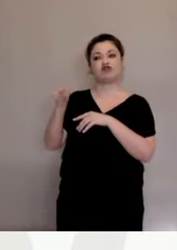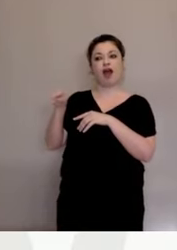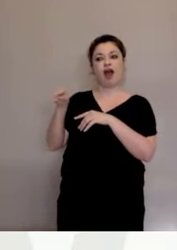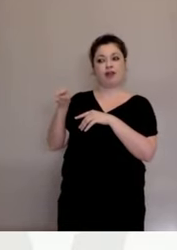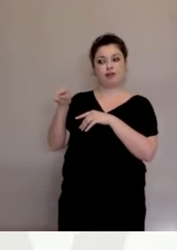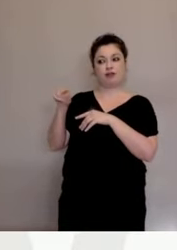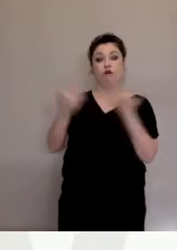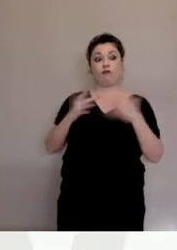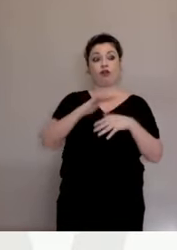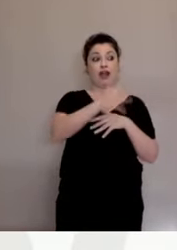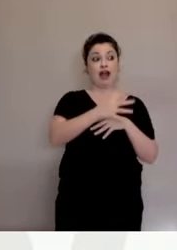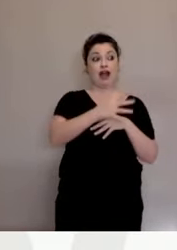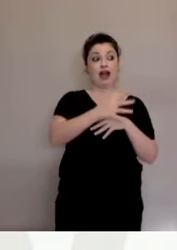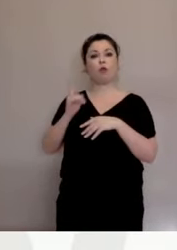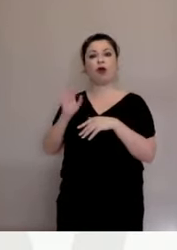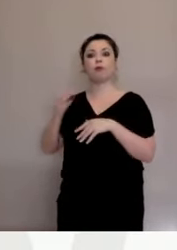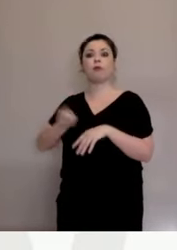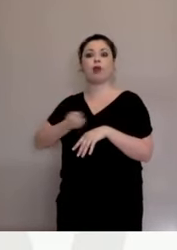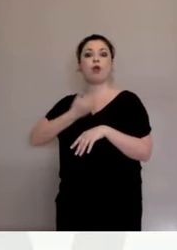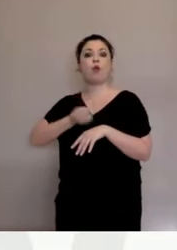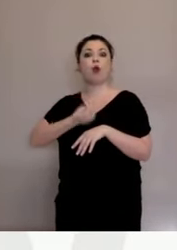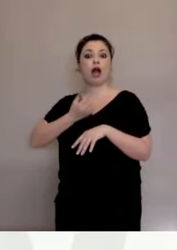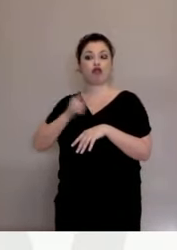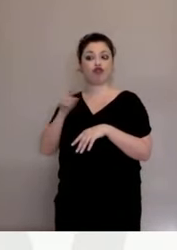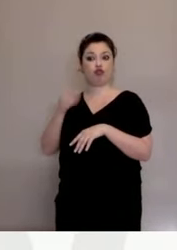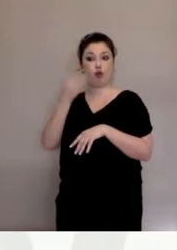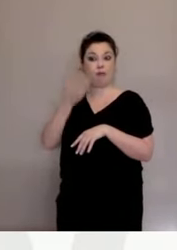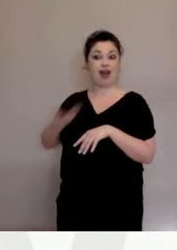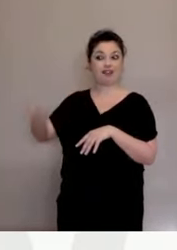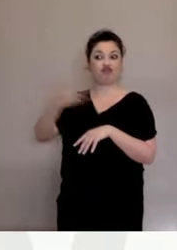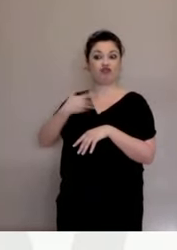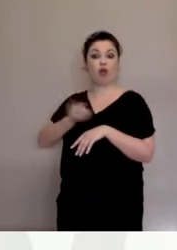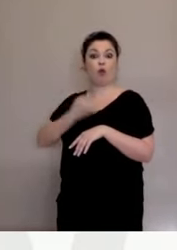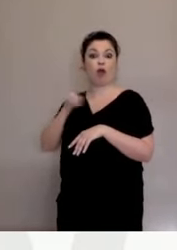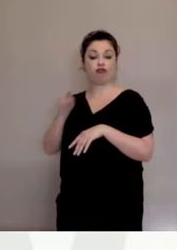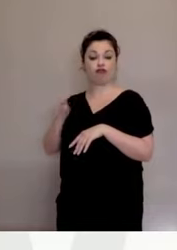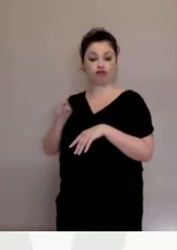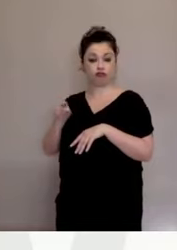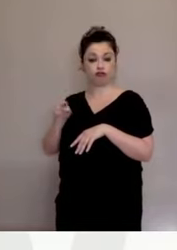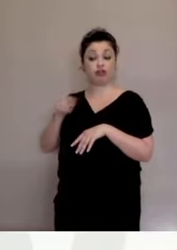linguaggio. E con il linguaggio,